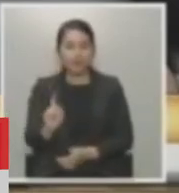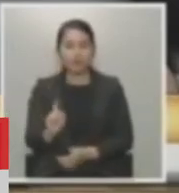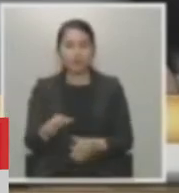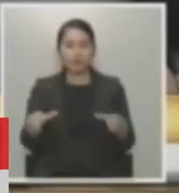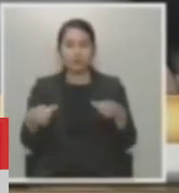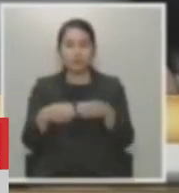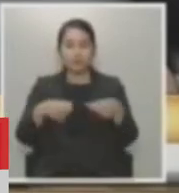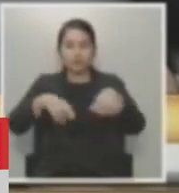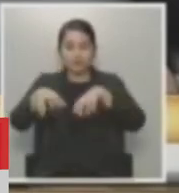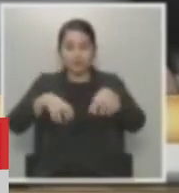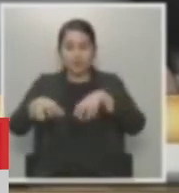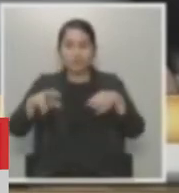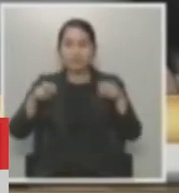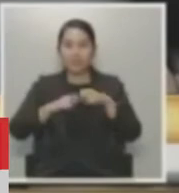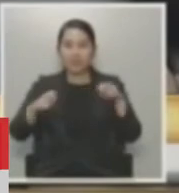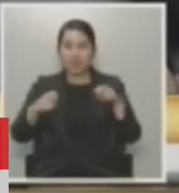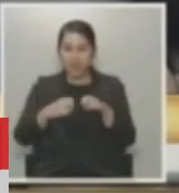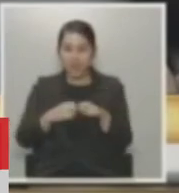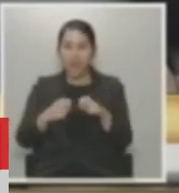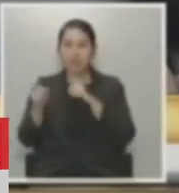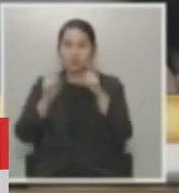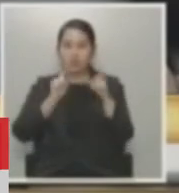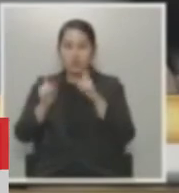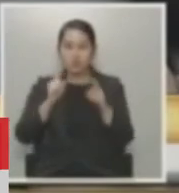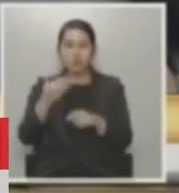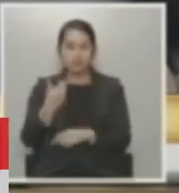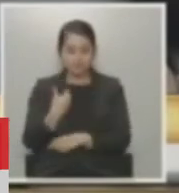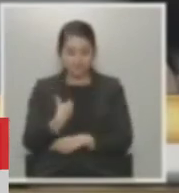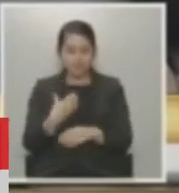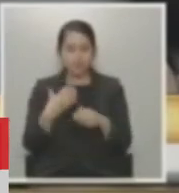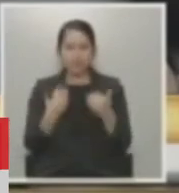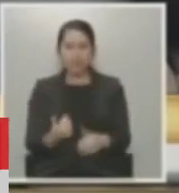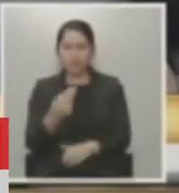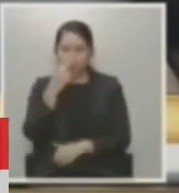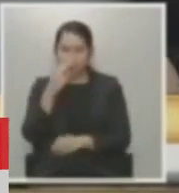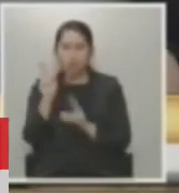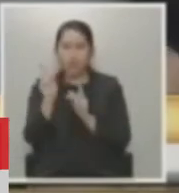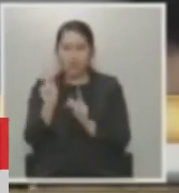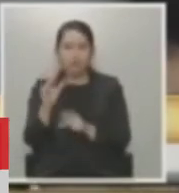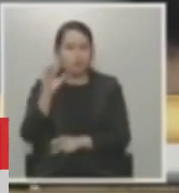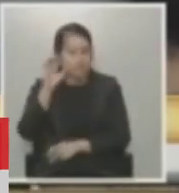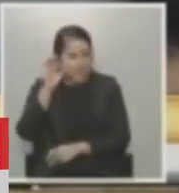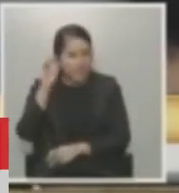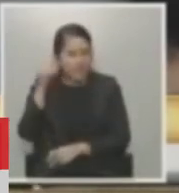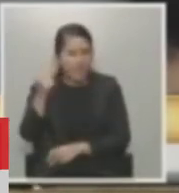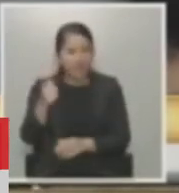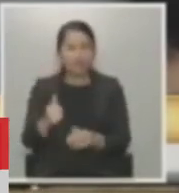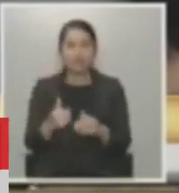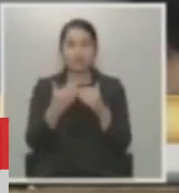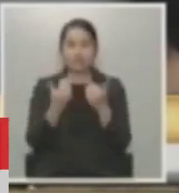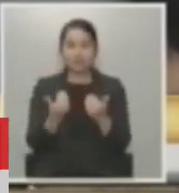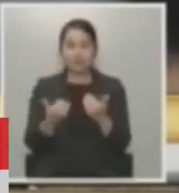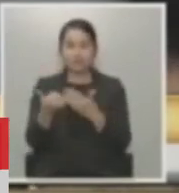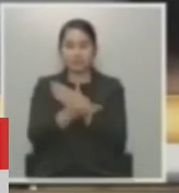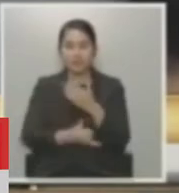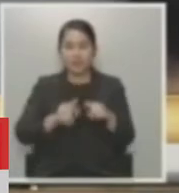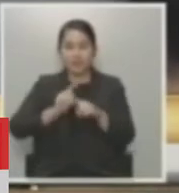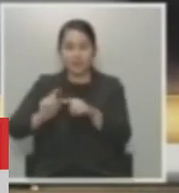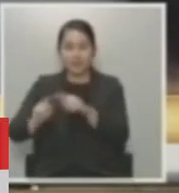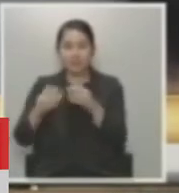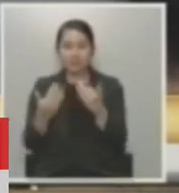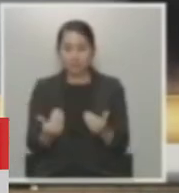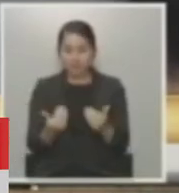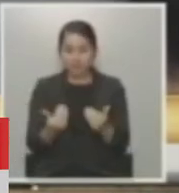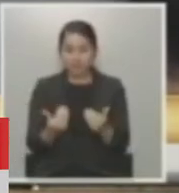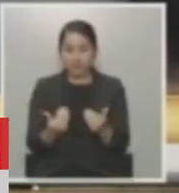ารต้องมีปัญหาในการประสานงานแน่ๆเพราะว่าที่ฉันได้ฟังจากข่าวสารที่เชื่อถือได้บอกว่าตอนนี้ประเทศอื่นๆนั้นมีการรับคนก